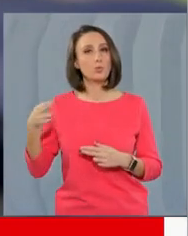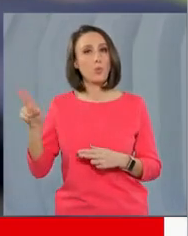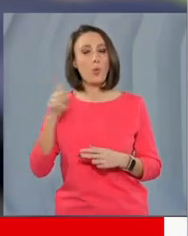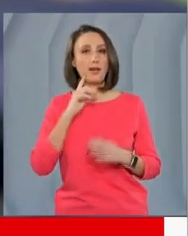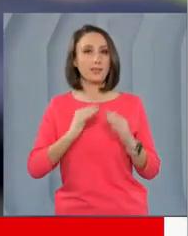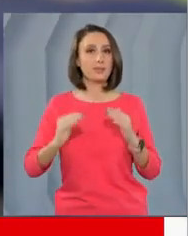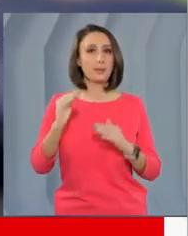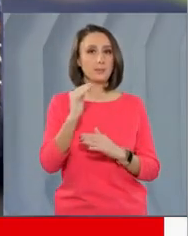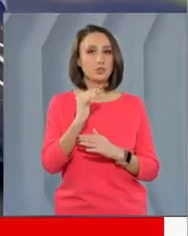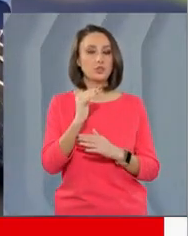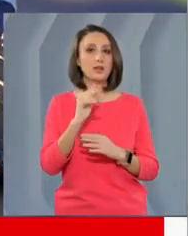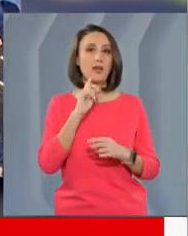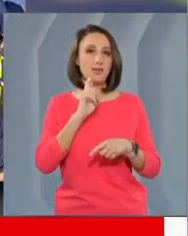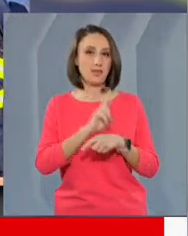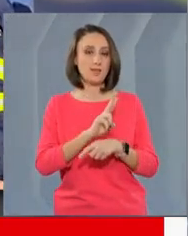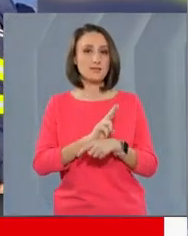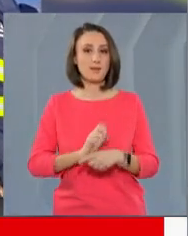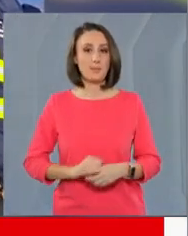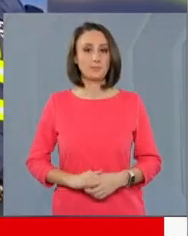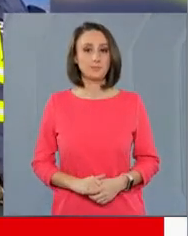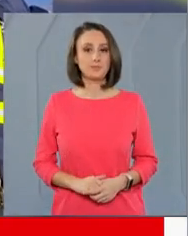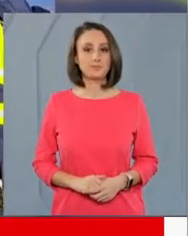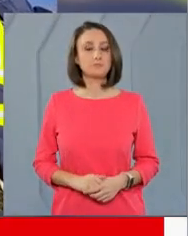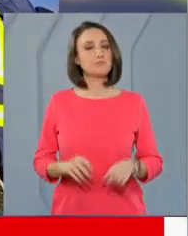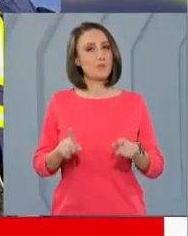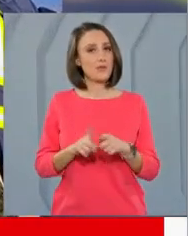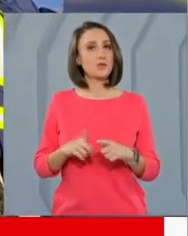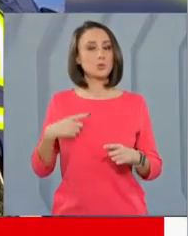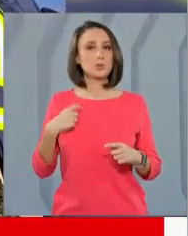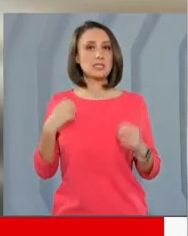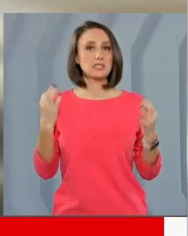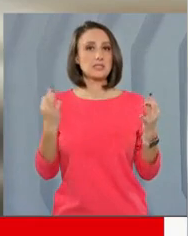de atenție, dar la fel sunt pe scădere.